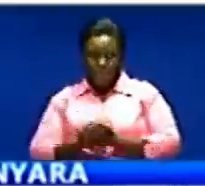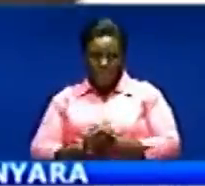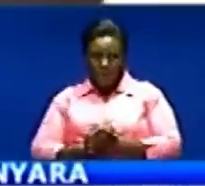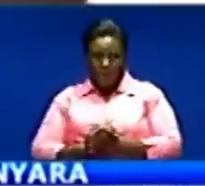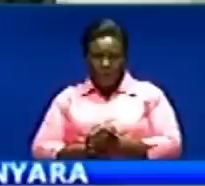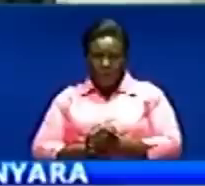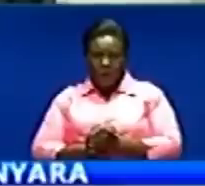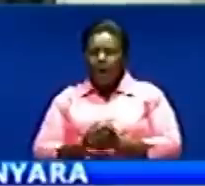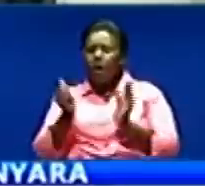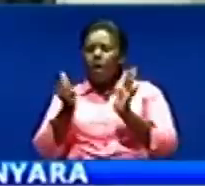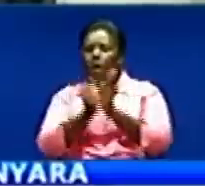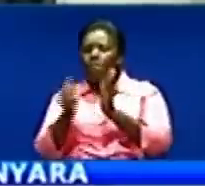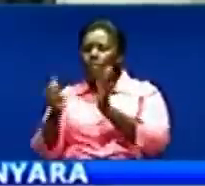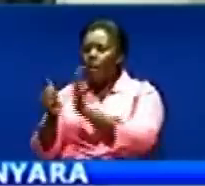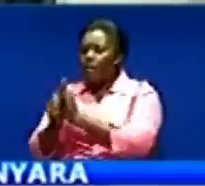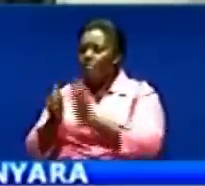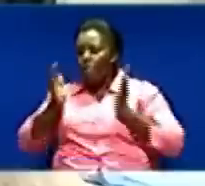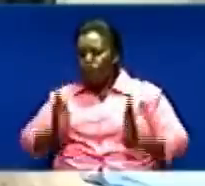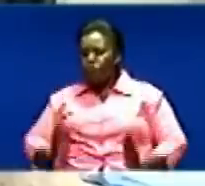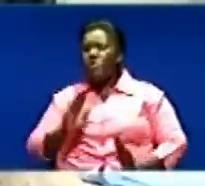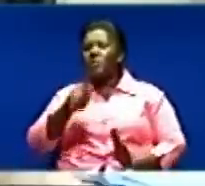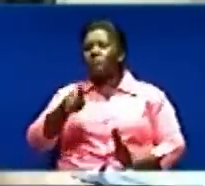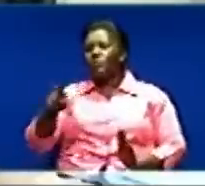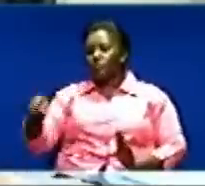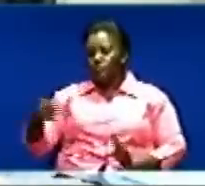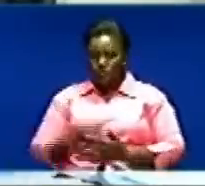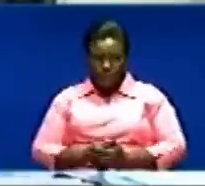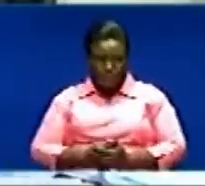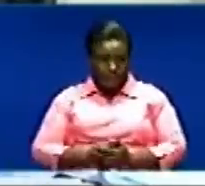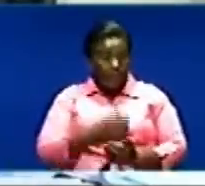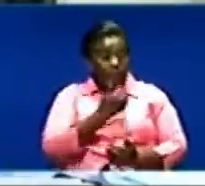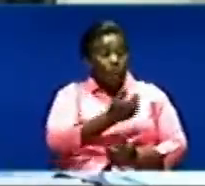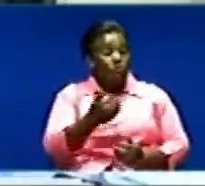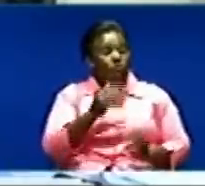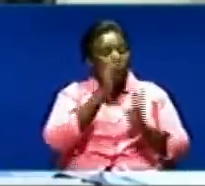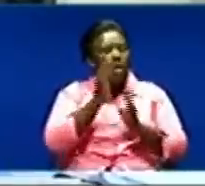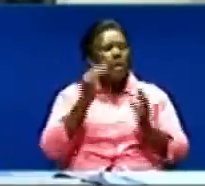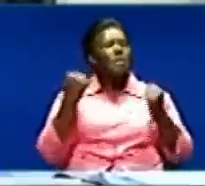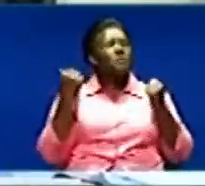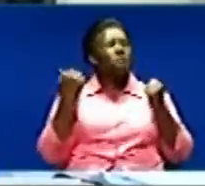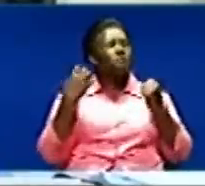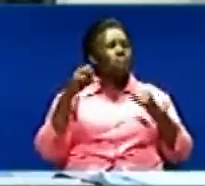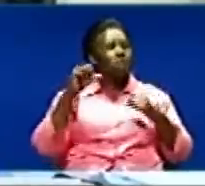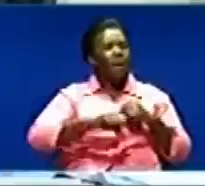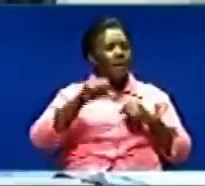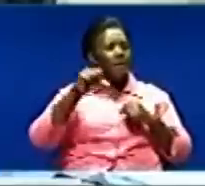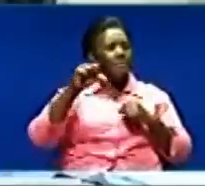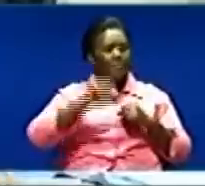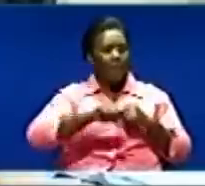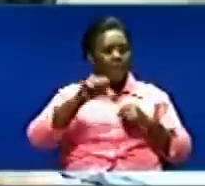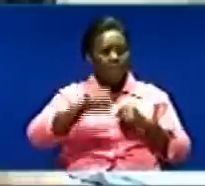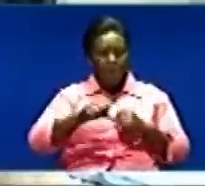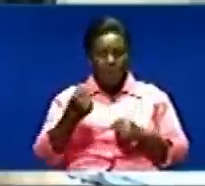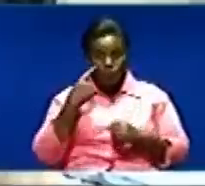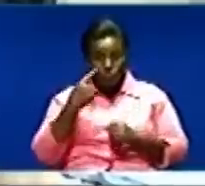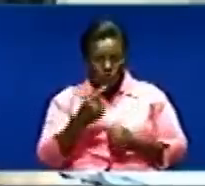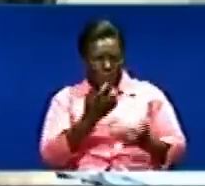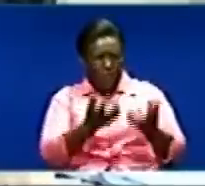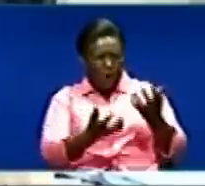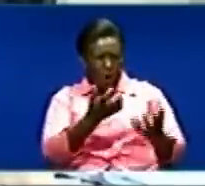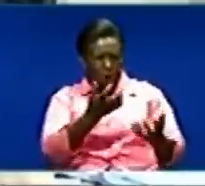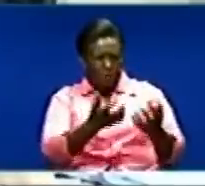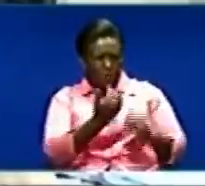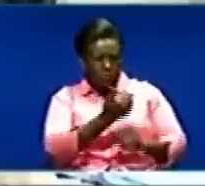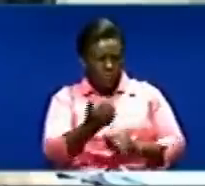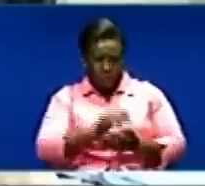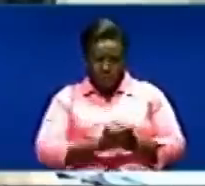mwilini mwake. Kweli alikuwa na hali mbaya sana. Amekatwakatwa, amechomwa. Baadaye tukamwangalia mtoto